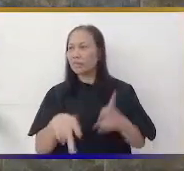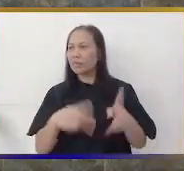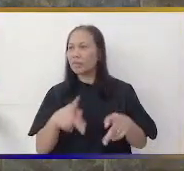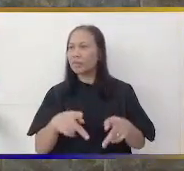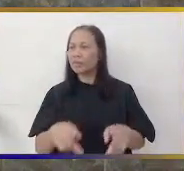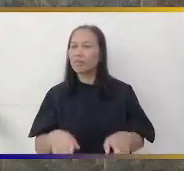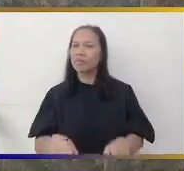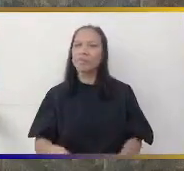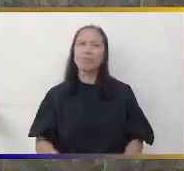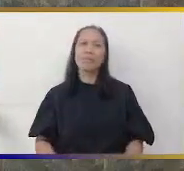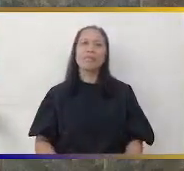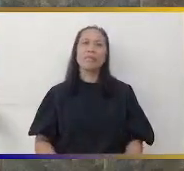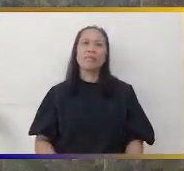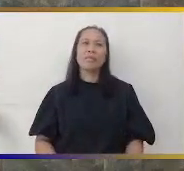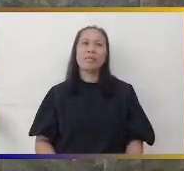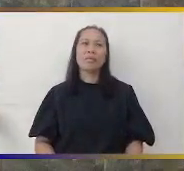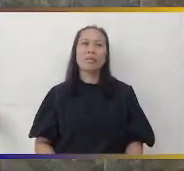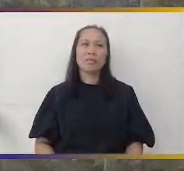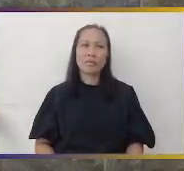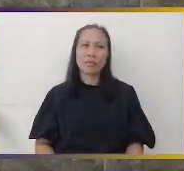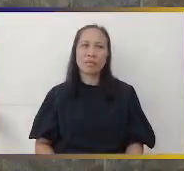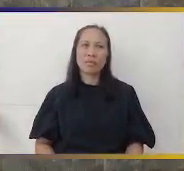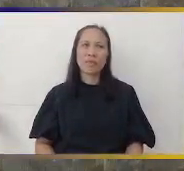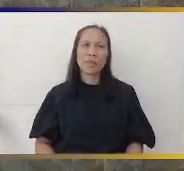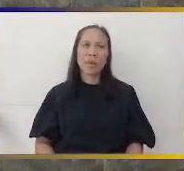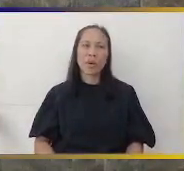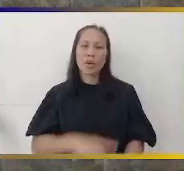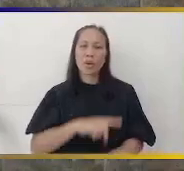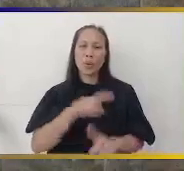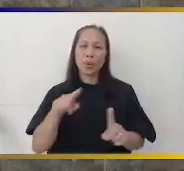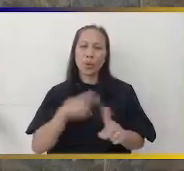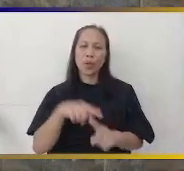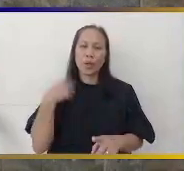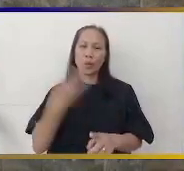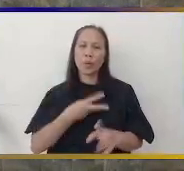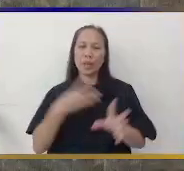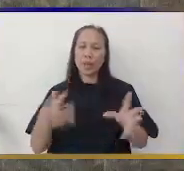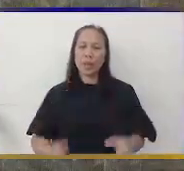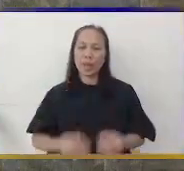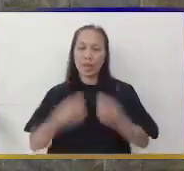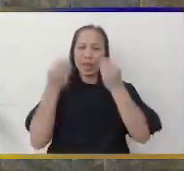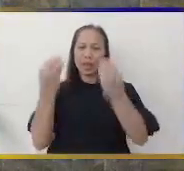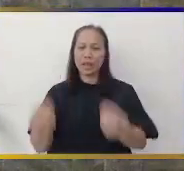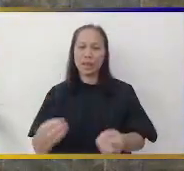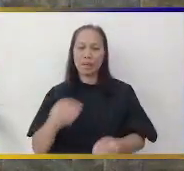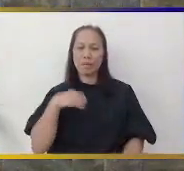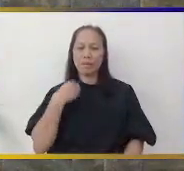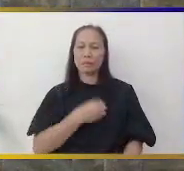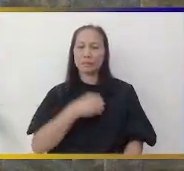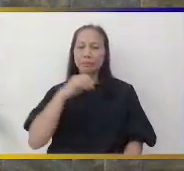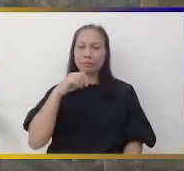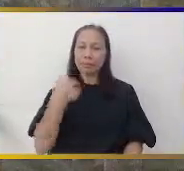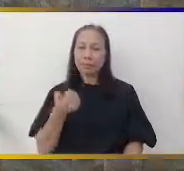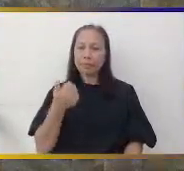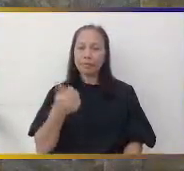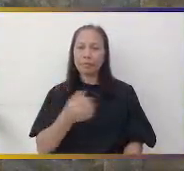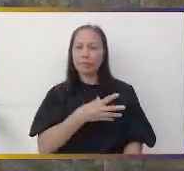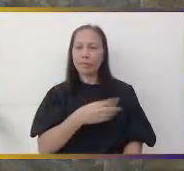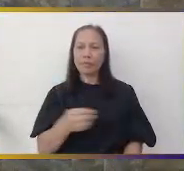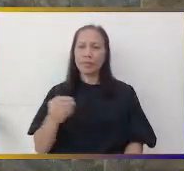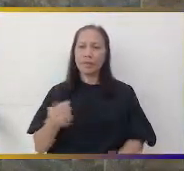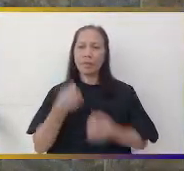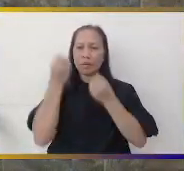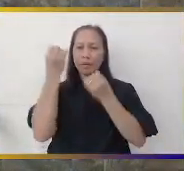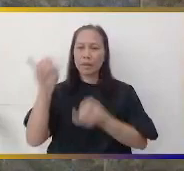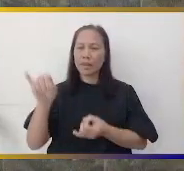pagbibigay natin ng tights and offering primarily is God's plan not for him but for